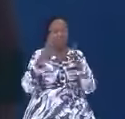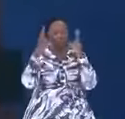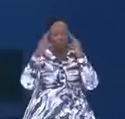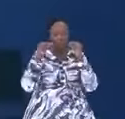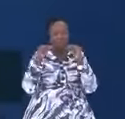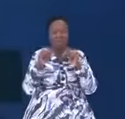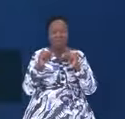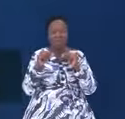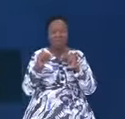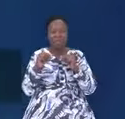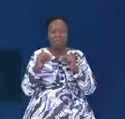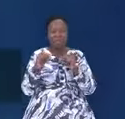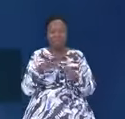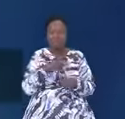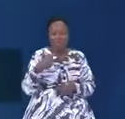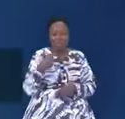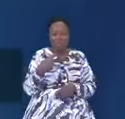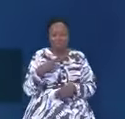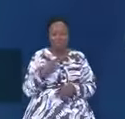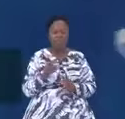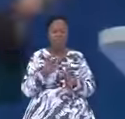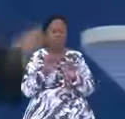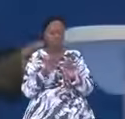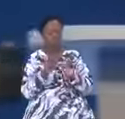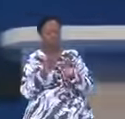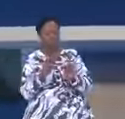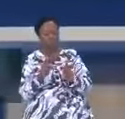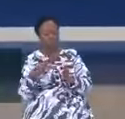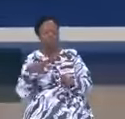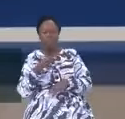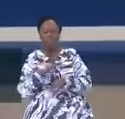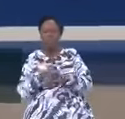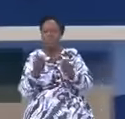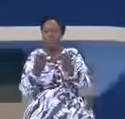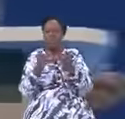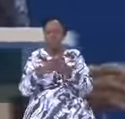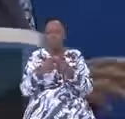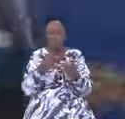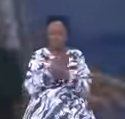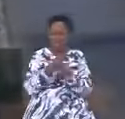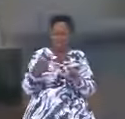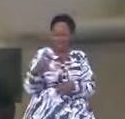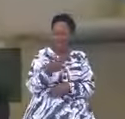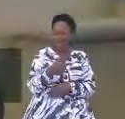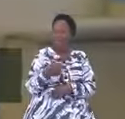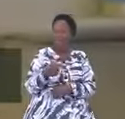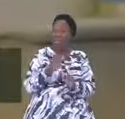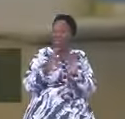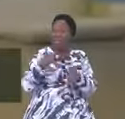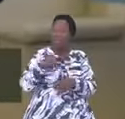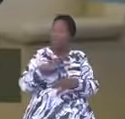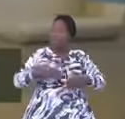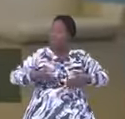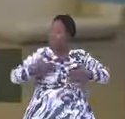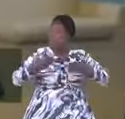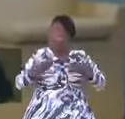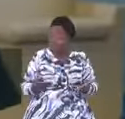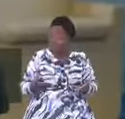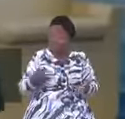nous voulons pas cacher nous ne voulons pas nous sauver la face c'est le confession que nous avons fait cela